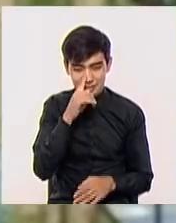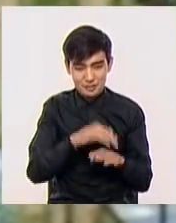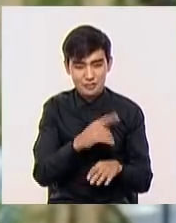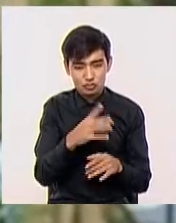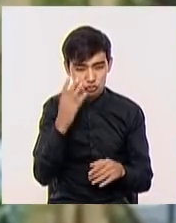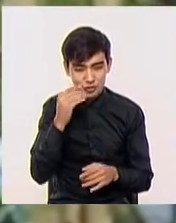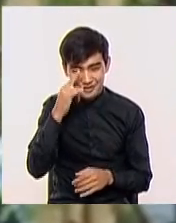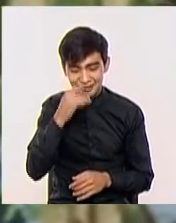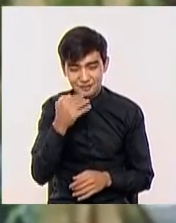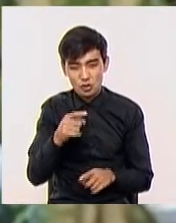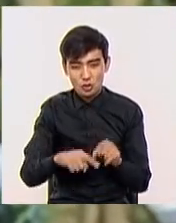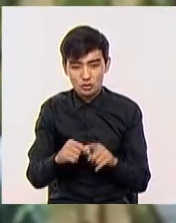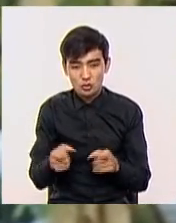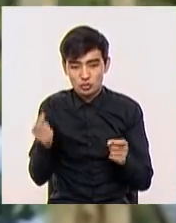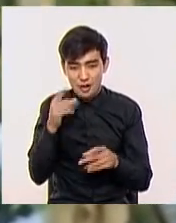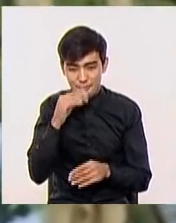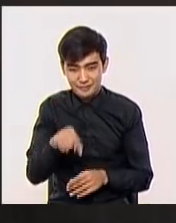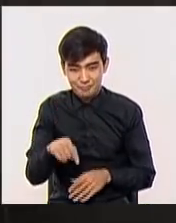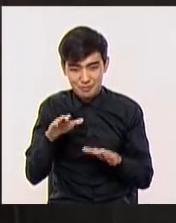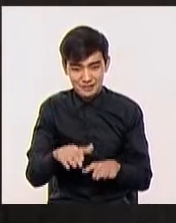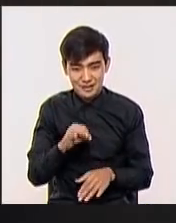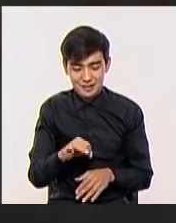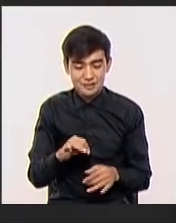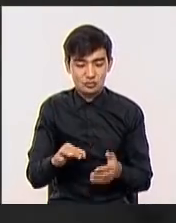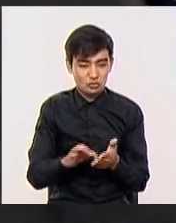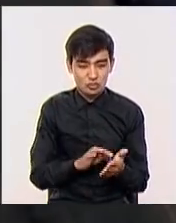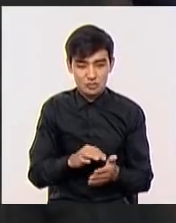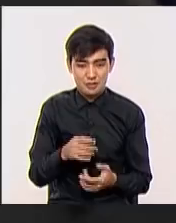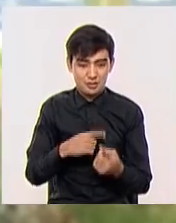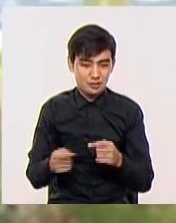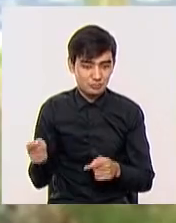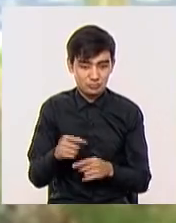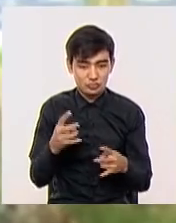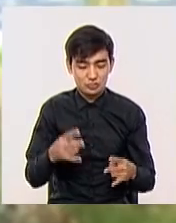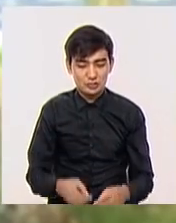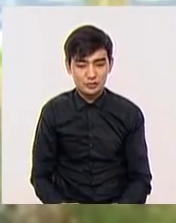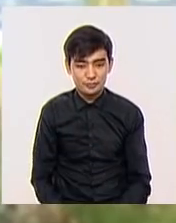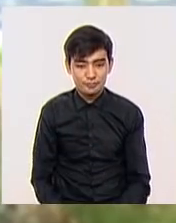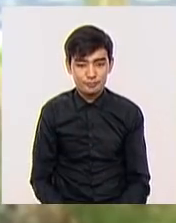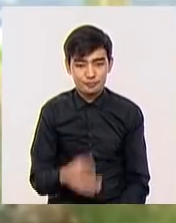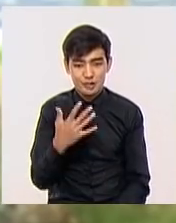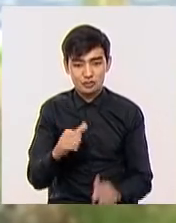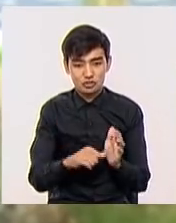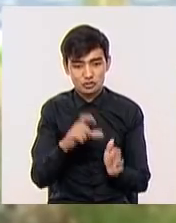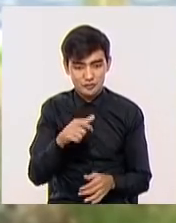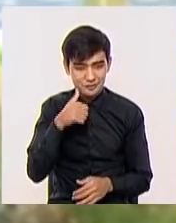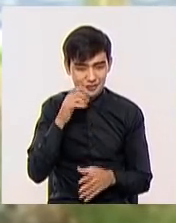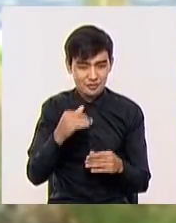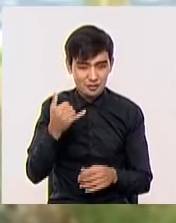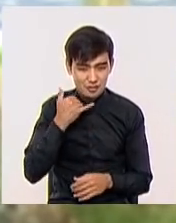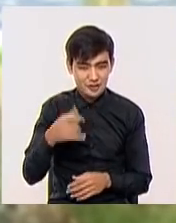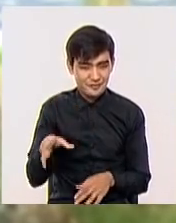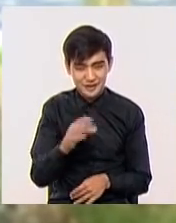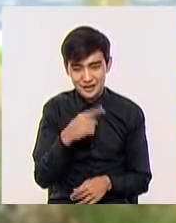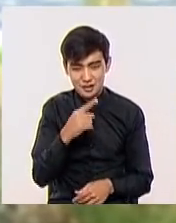санын осындағы туыстар арқылы анықтай алады. Оларды шұғыл елге алғызу керек деді. Кешеден бері 5-6 адам хабарласты. Оның әрбірі айтып